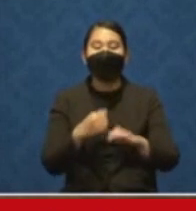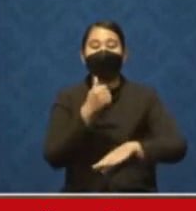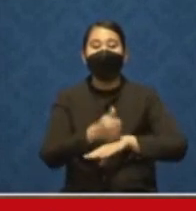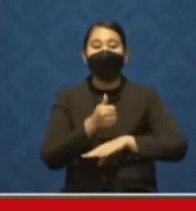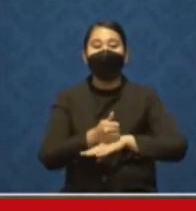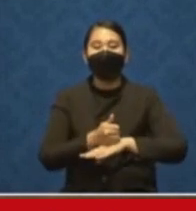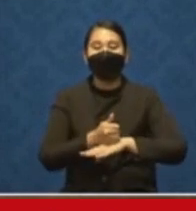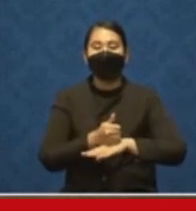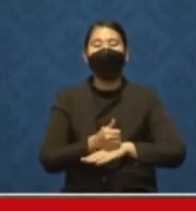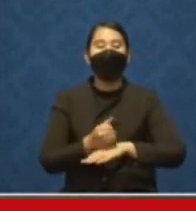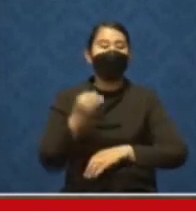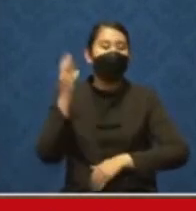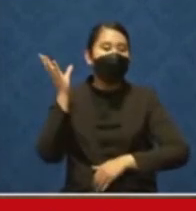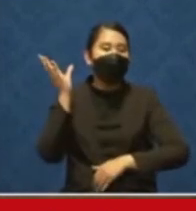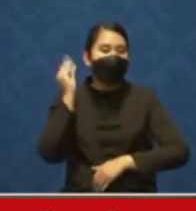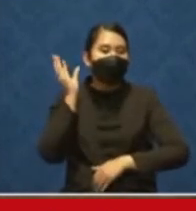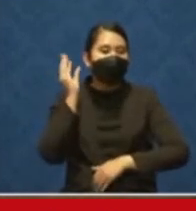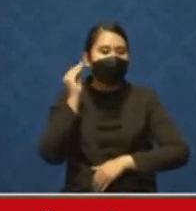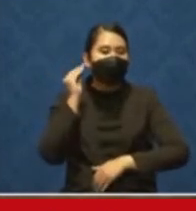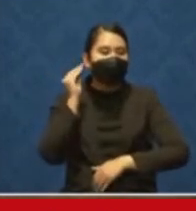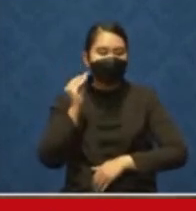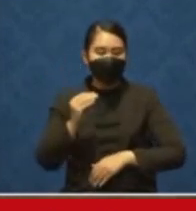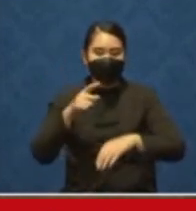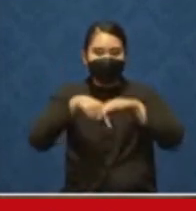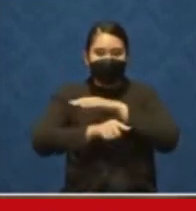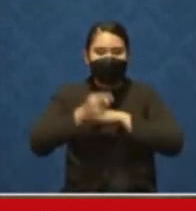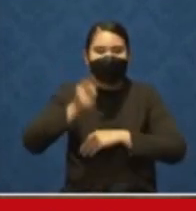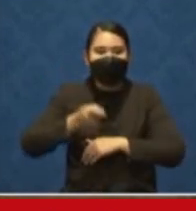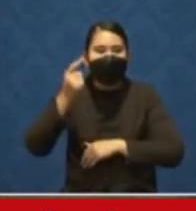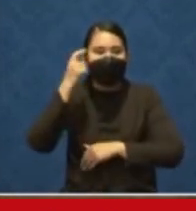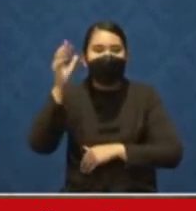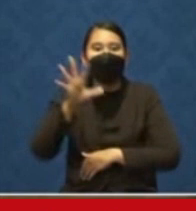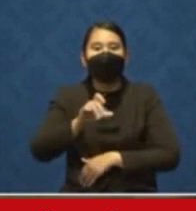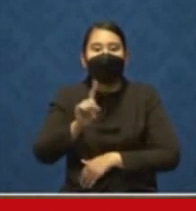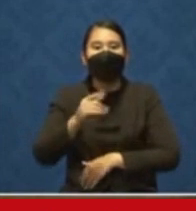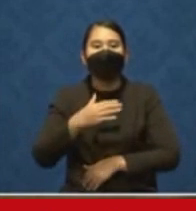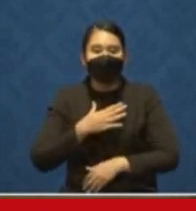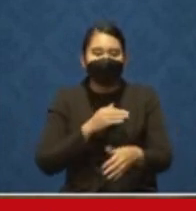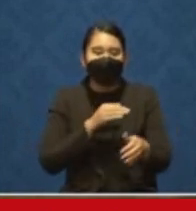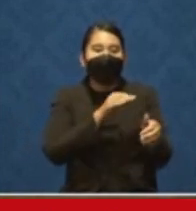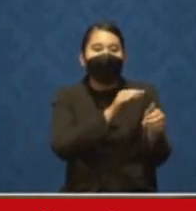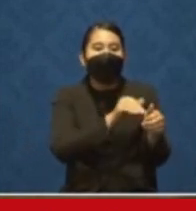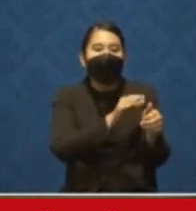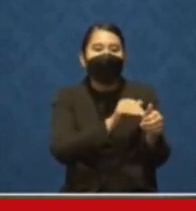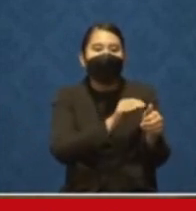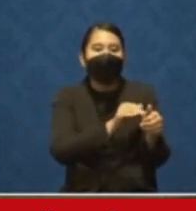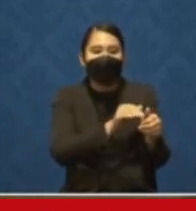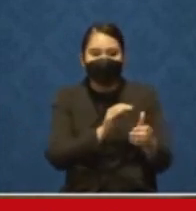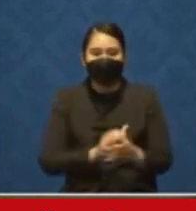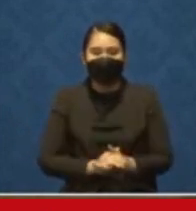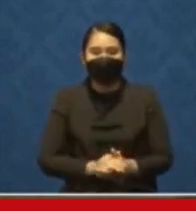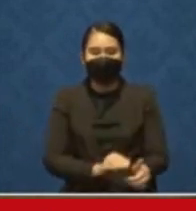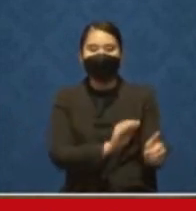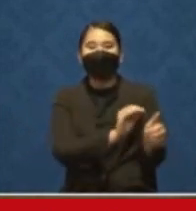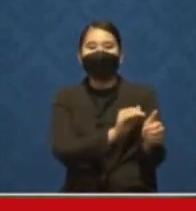ๆแล้วถ้าเรามาตีอยู่ไหนอ่ะก็หยุดกรุงเทพฯรับฟังรายงานกับลูกน้องท่านจะไปสู้เขาได้ยังไงก็